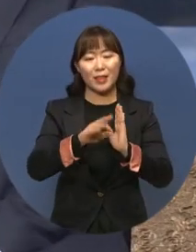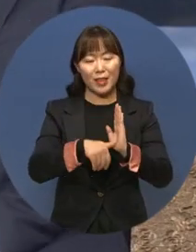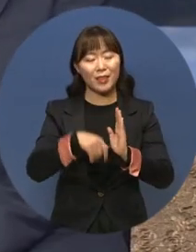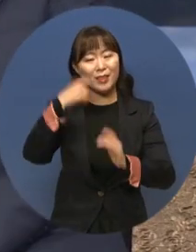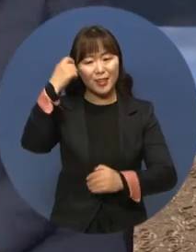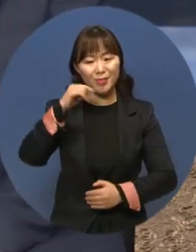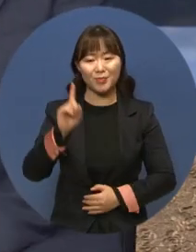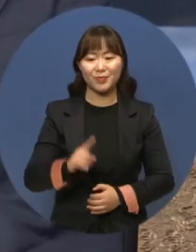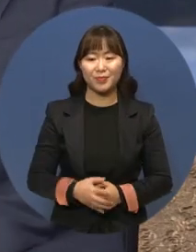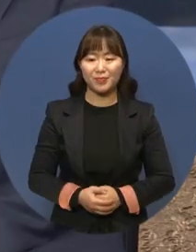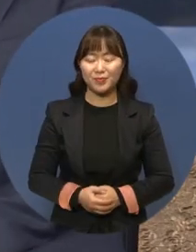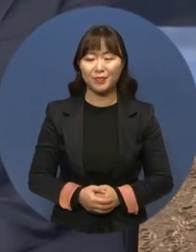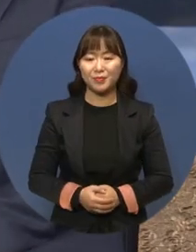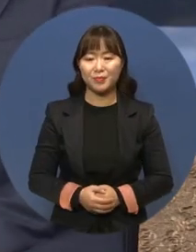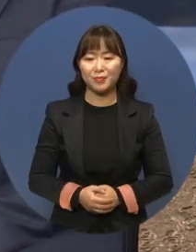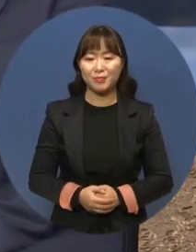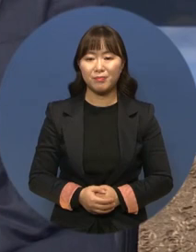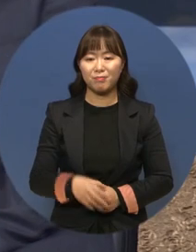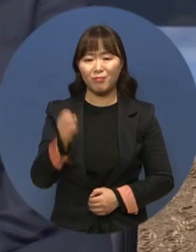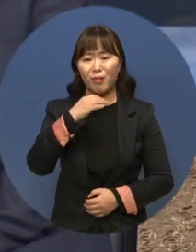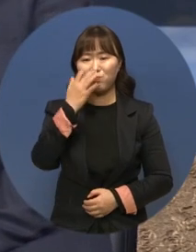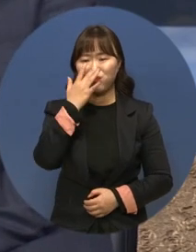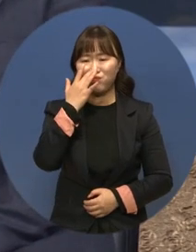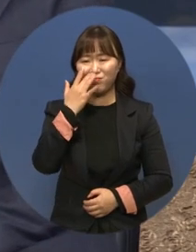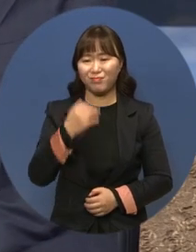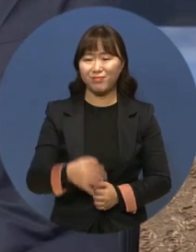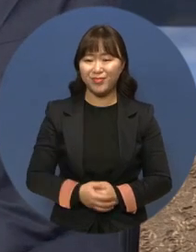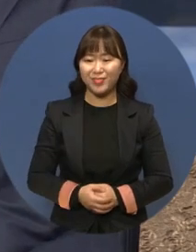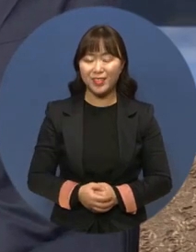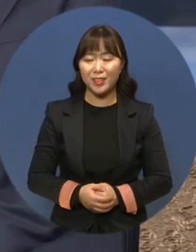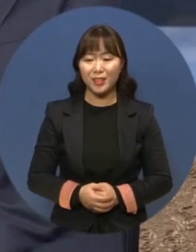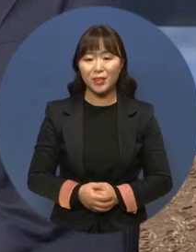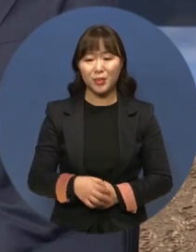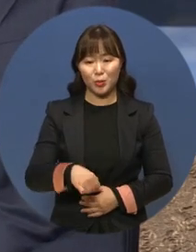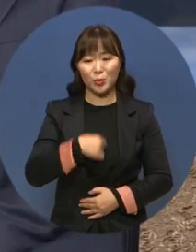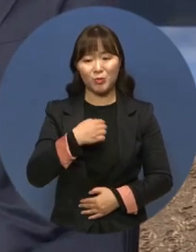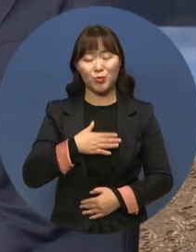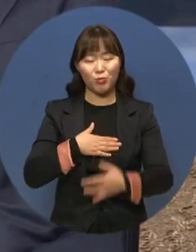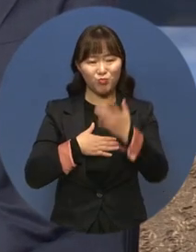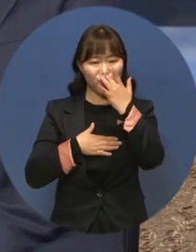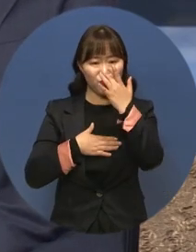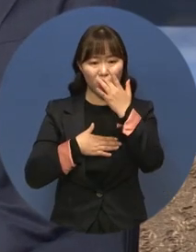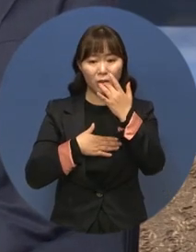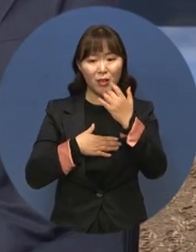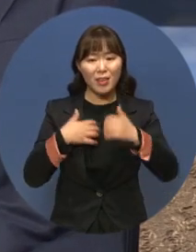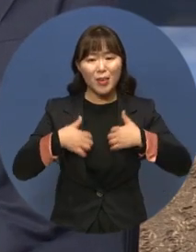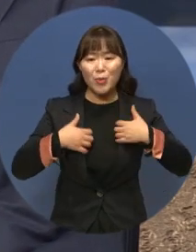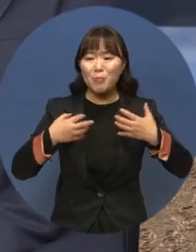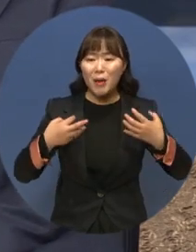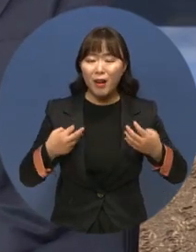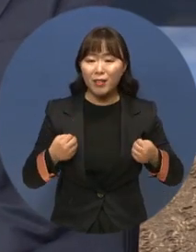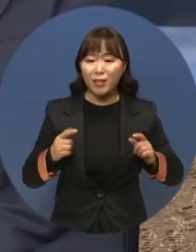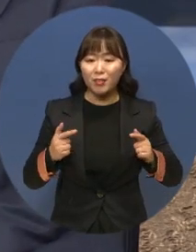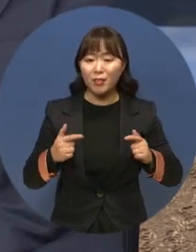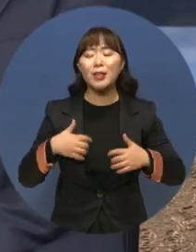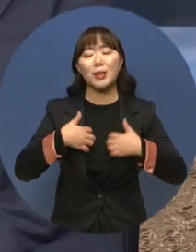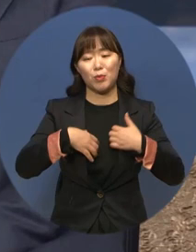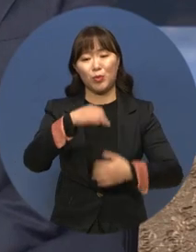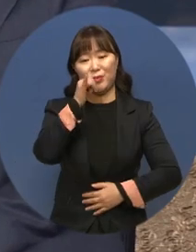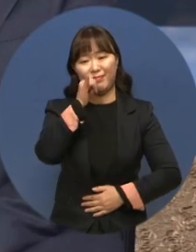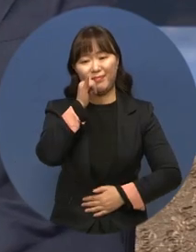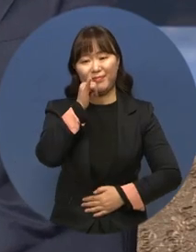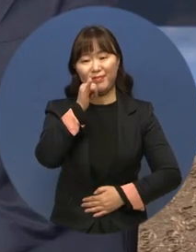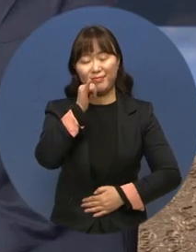소감이 어떠셨나요? 그냥 무덤덤했어요. 제가 사실 예, 왜 그러냐면요. 많이 기쁘셨을 것 같은데 그렇지도